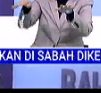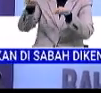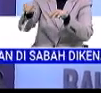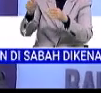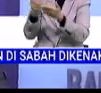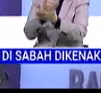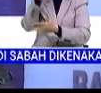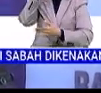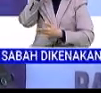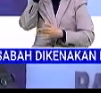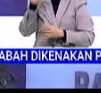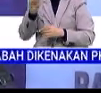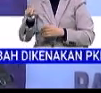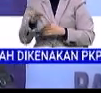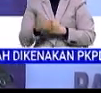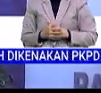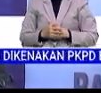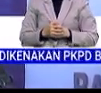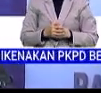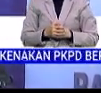ditularkan.